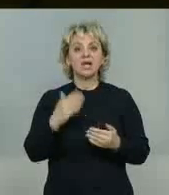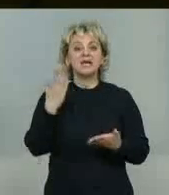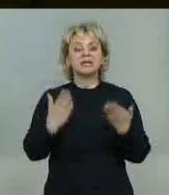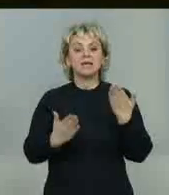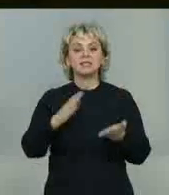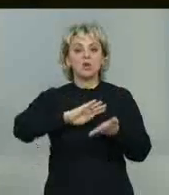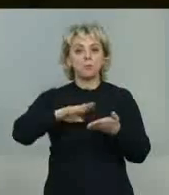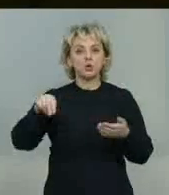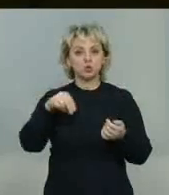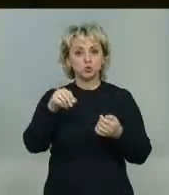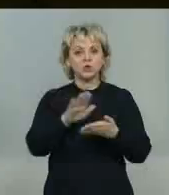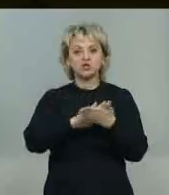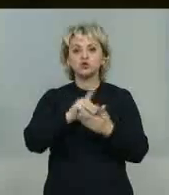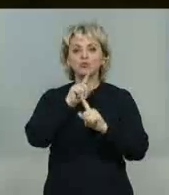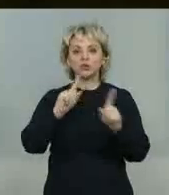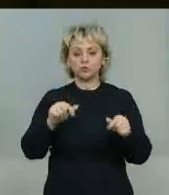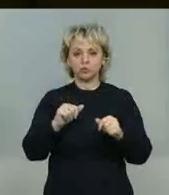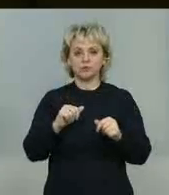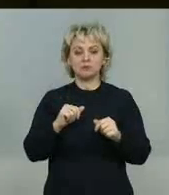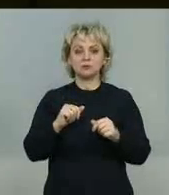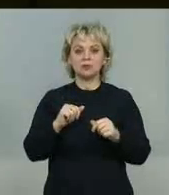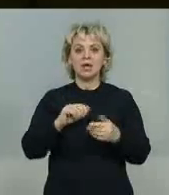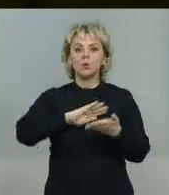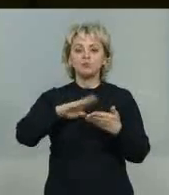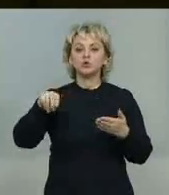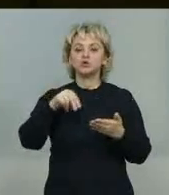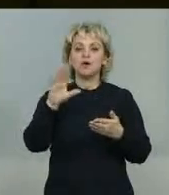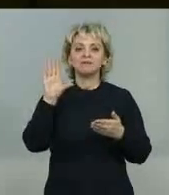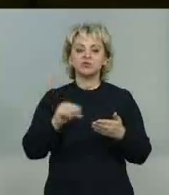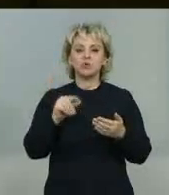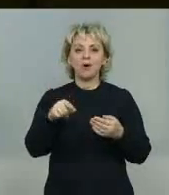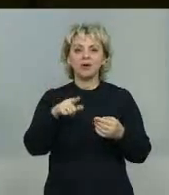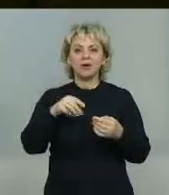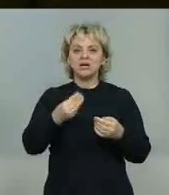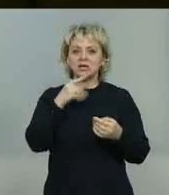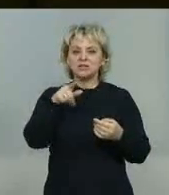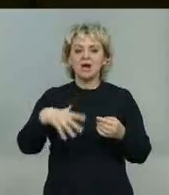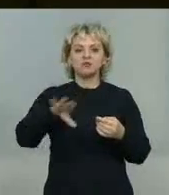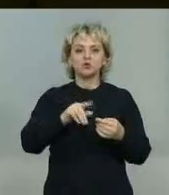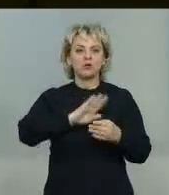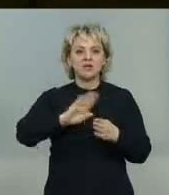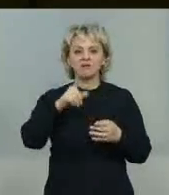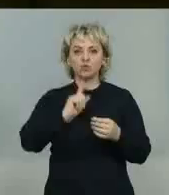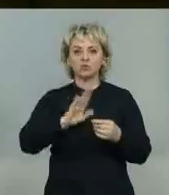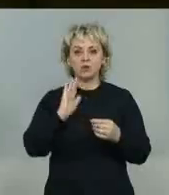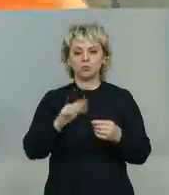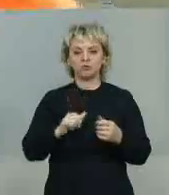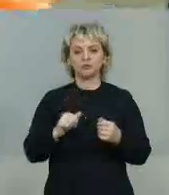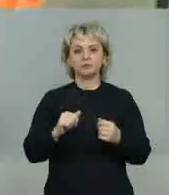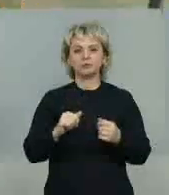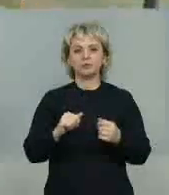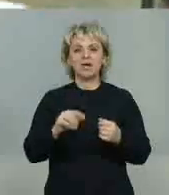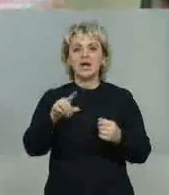Если без соли, ничего не будет. Без соли все еда невкусно